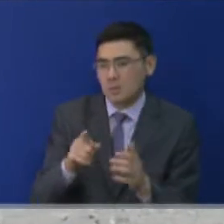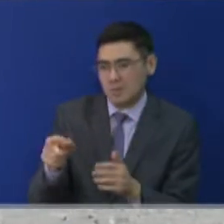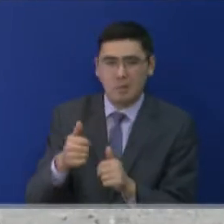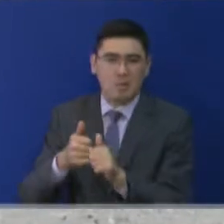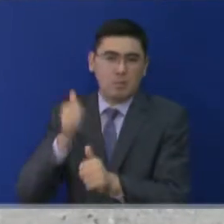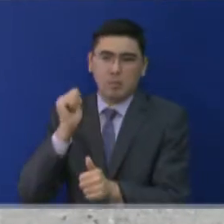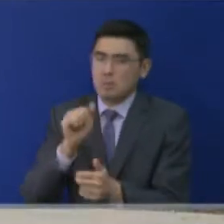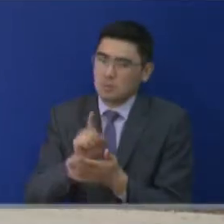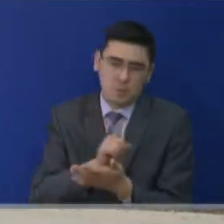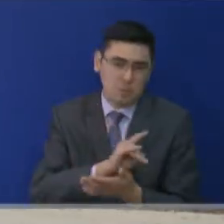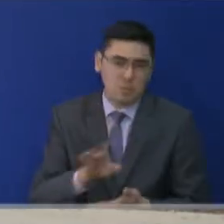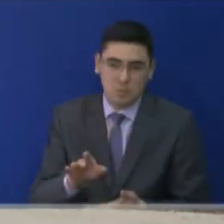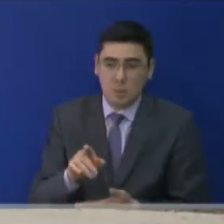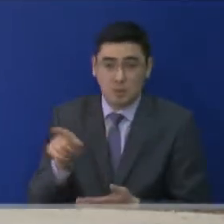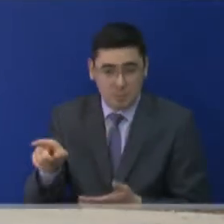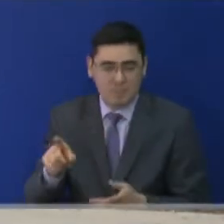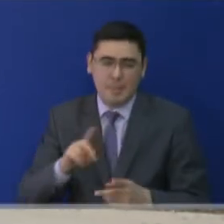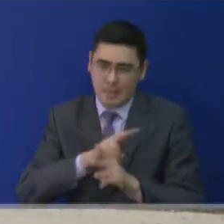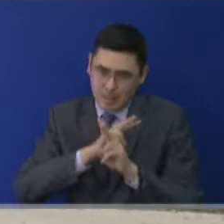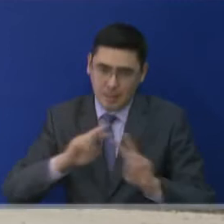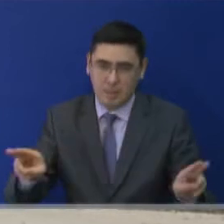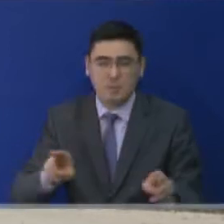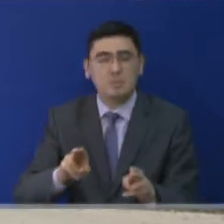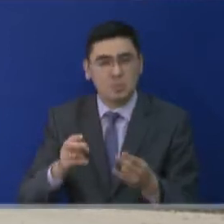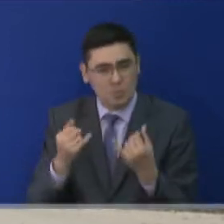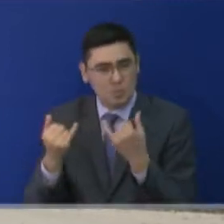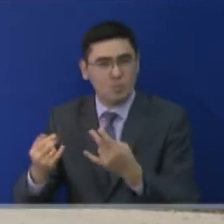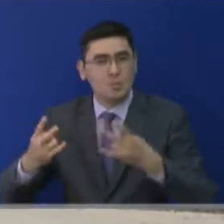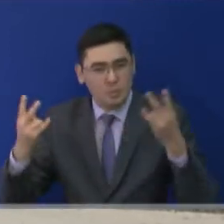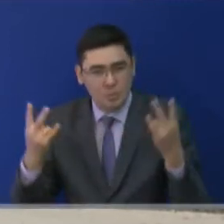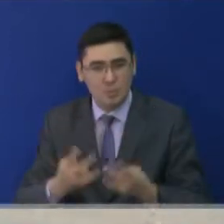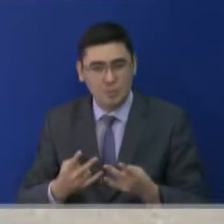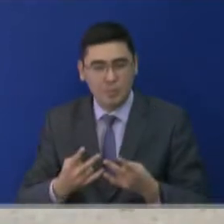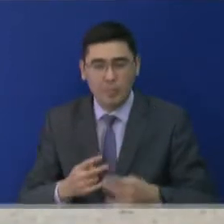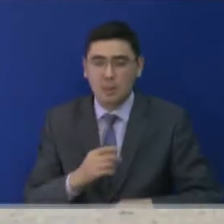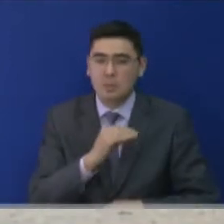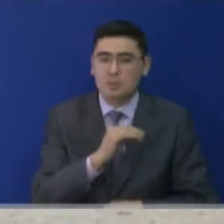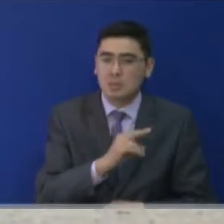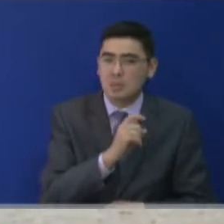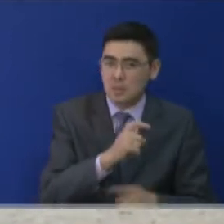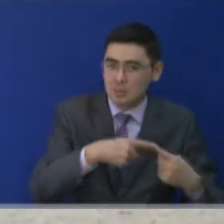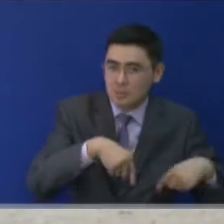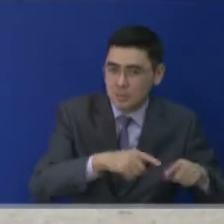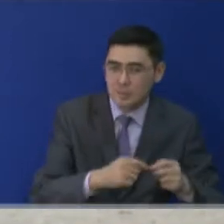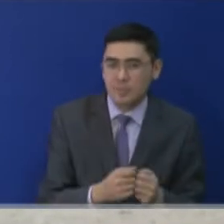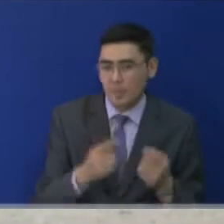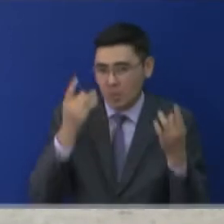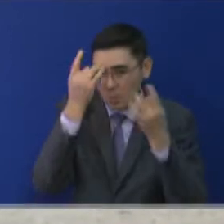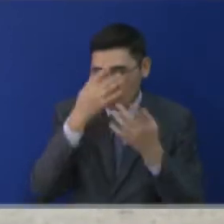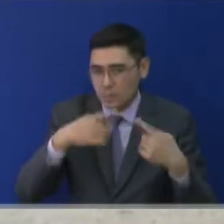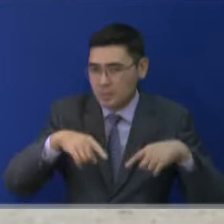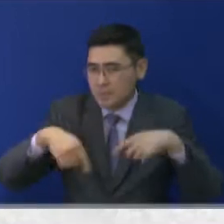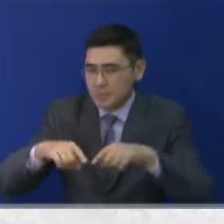мүмкіндік болатындай өмір сүру жағдайларын жасауға тиіспіз. Бағдарлама аясында тұрғын үй коммуналдық шаруашылығы, әлеуметтік мәдени